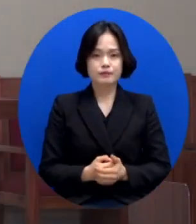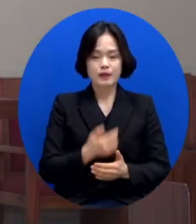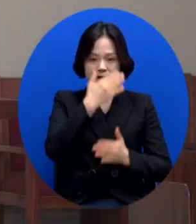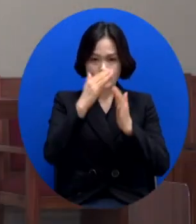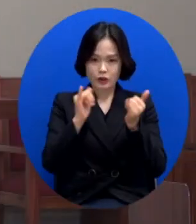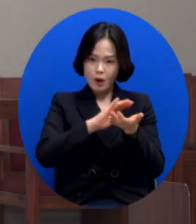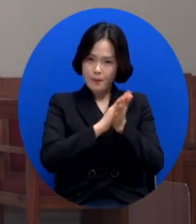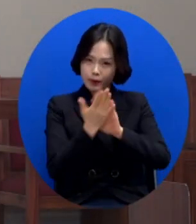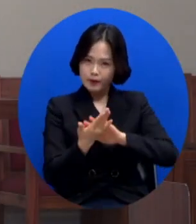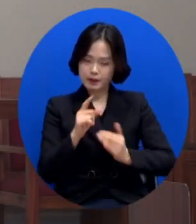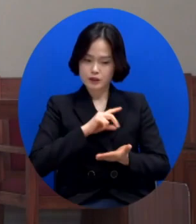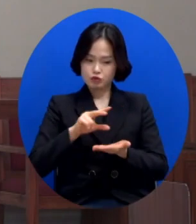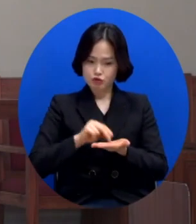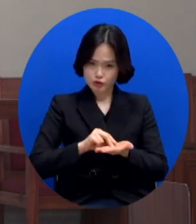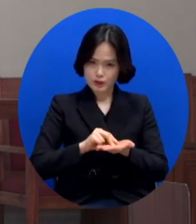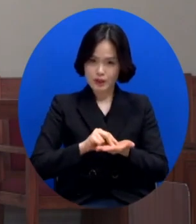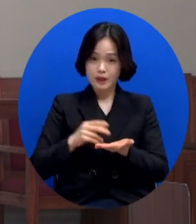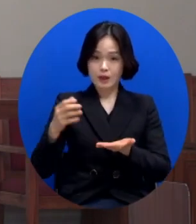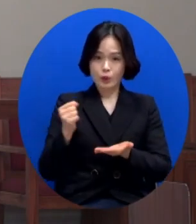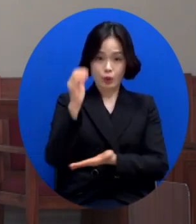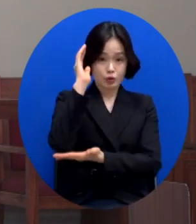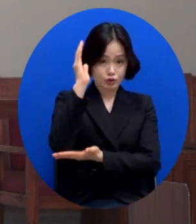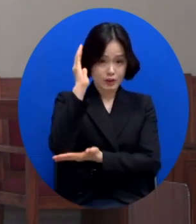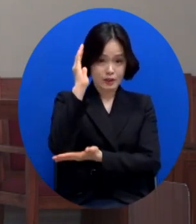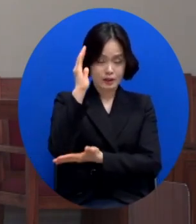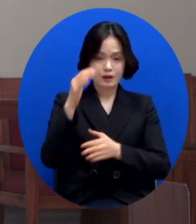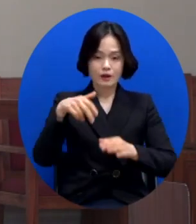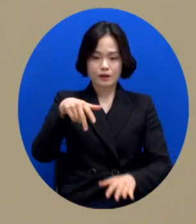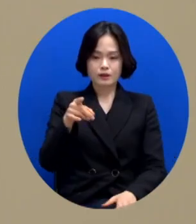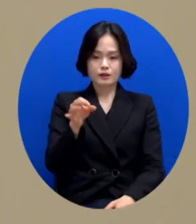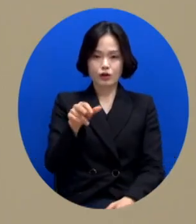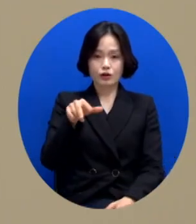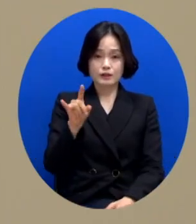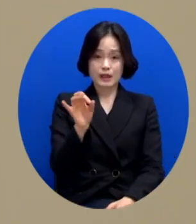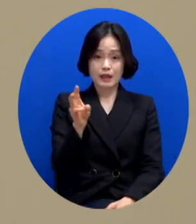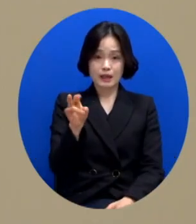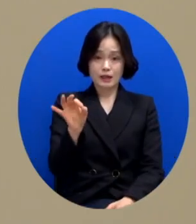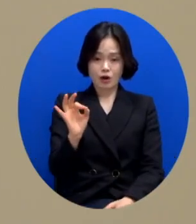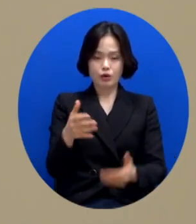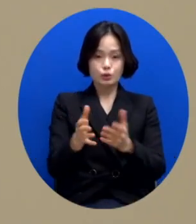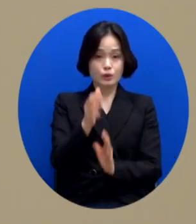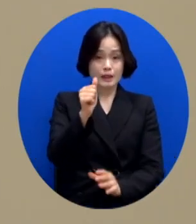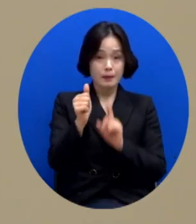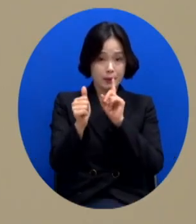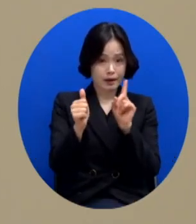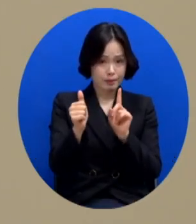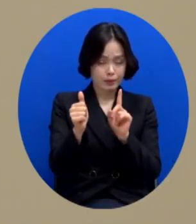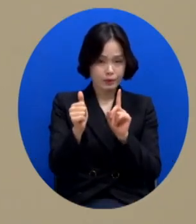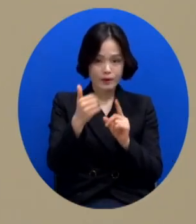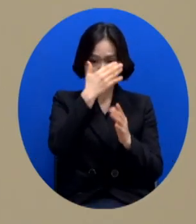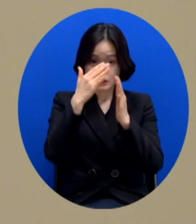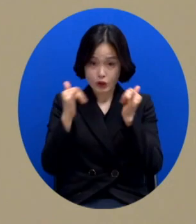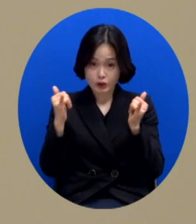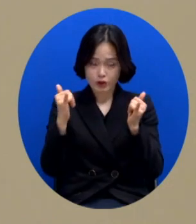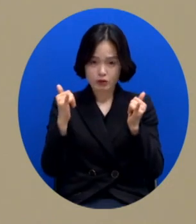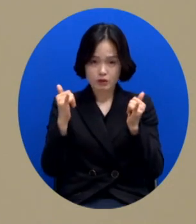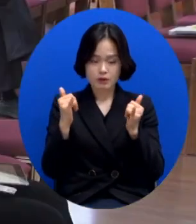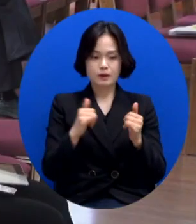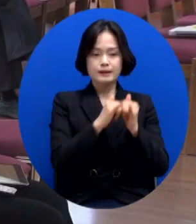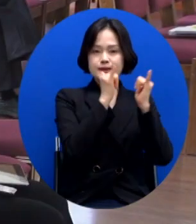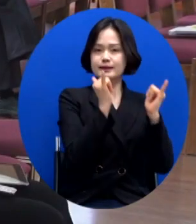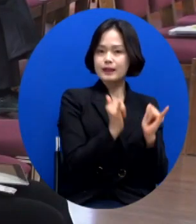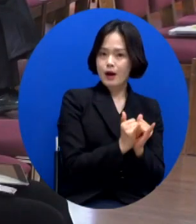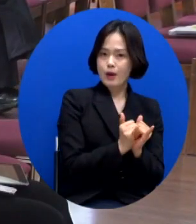발제한 실천 신데 21세기 교회 연구소 정재형 소장은 기독 청년들을 대상으로 사회와 신앙